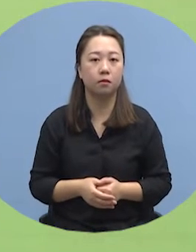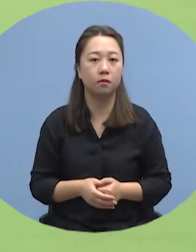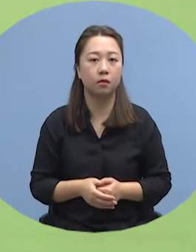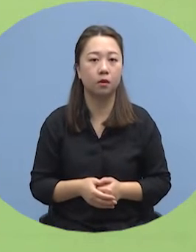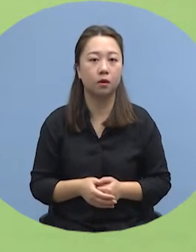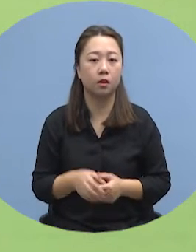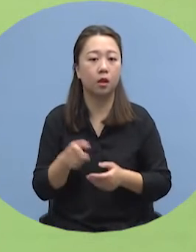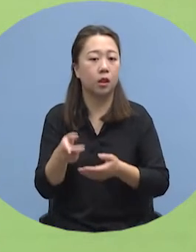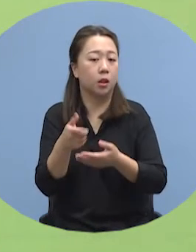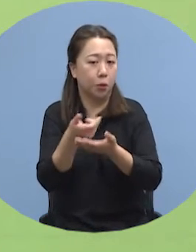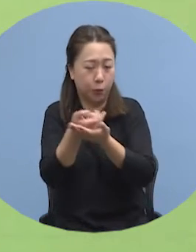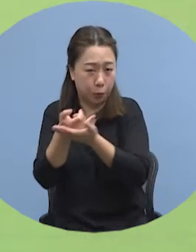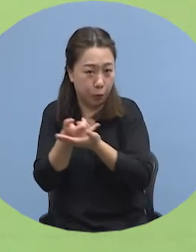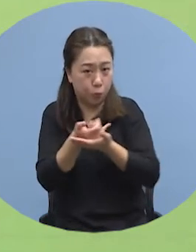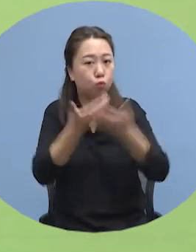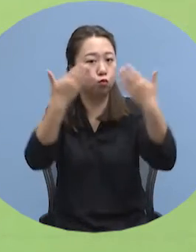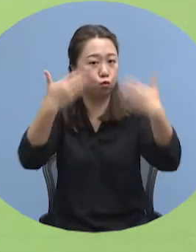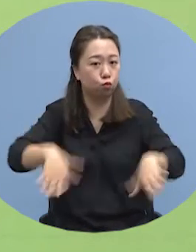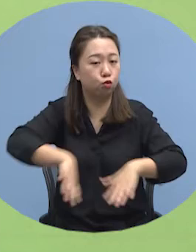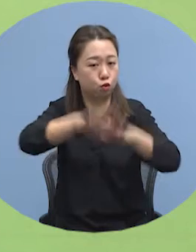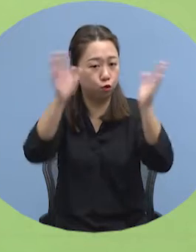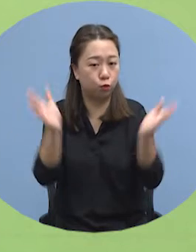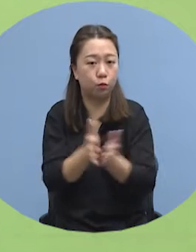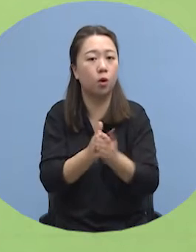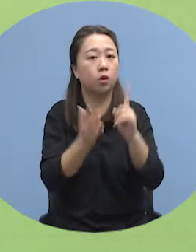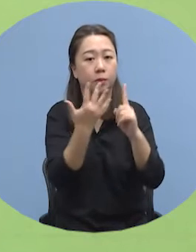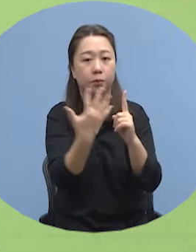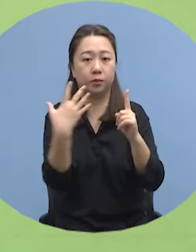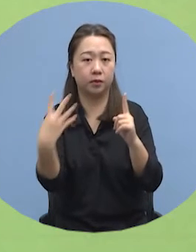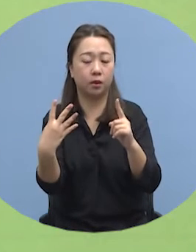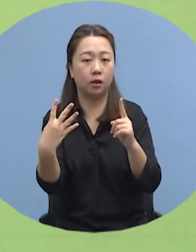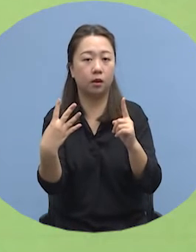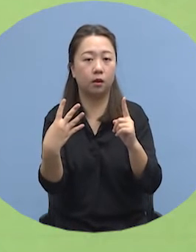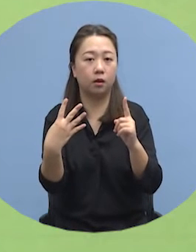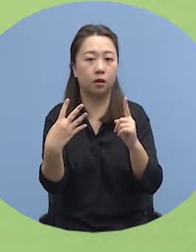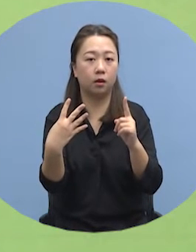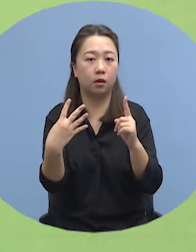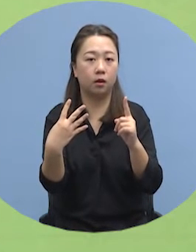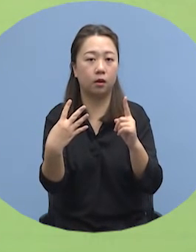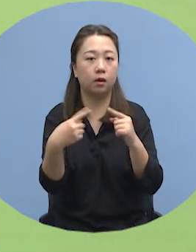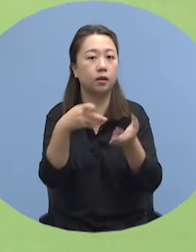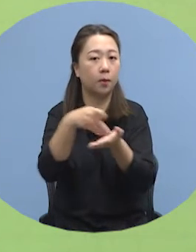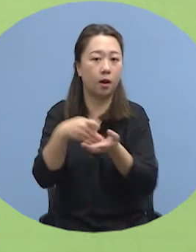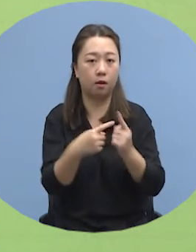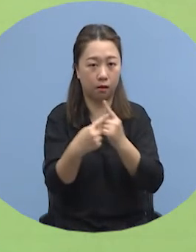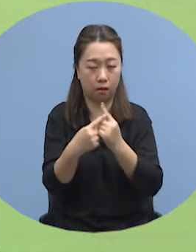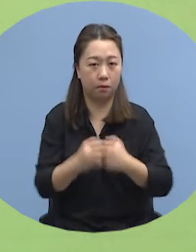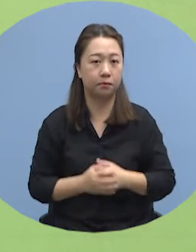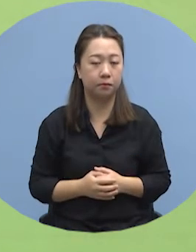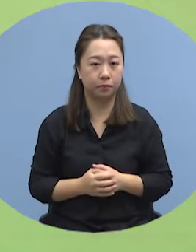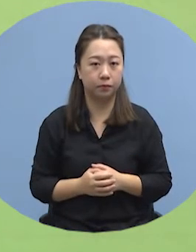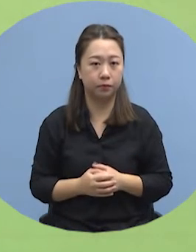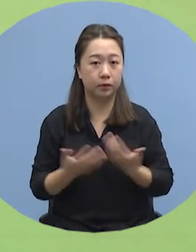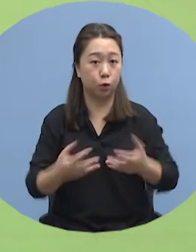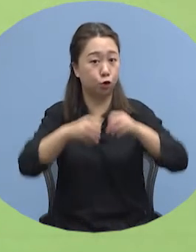資審會已經完成審查所有154人的候選人資格，